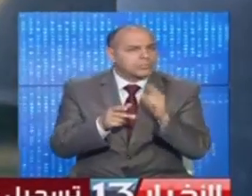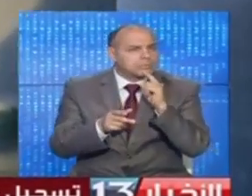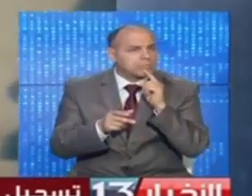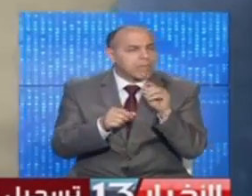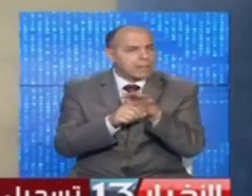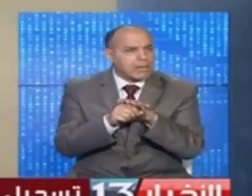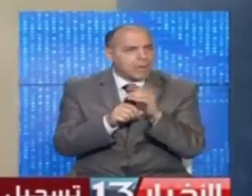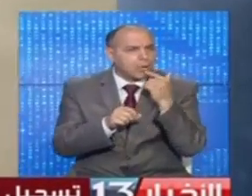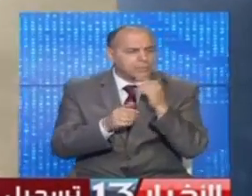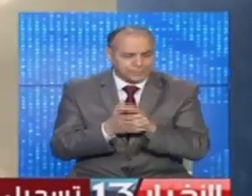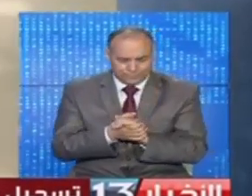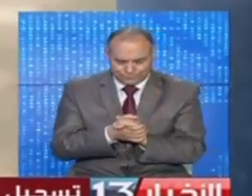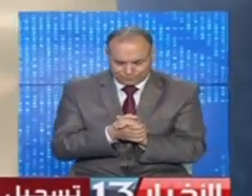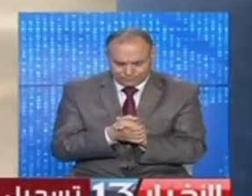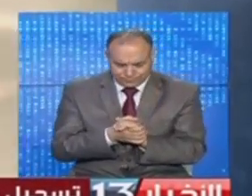التكامل اكثر منه، خاطر